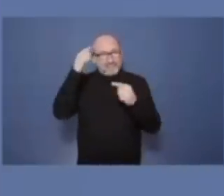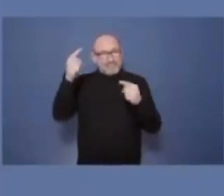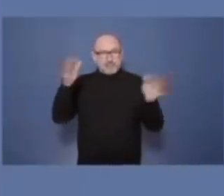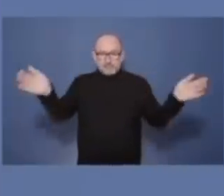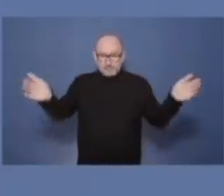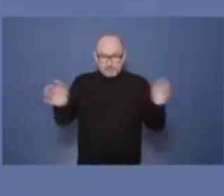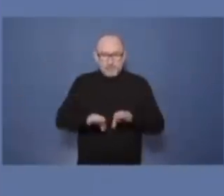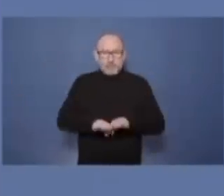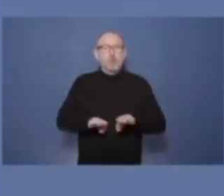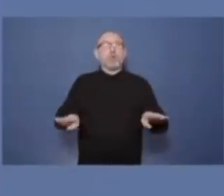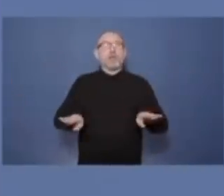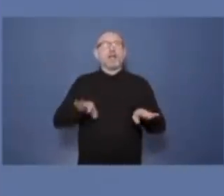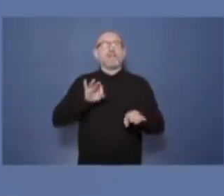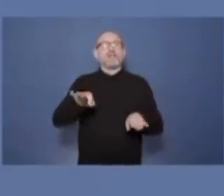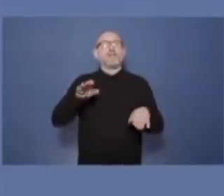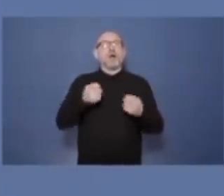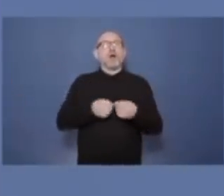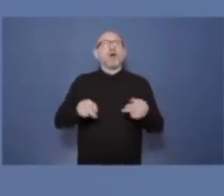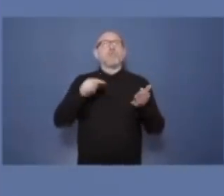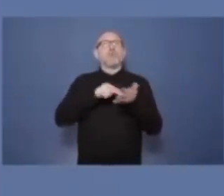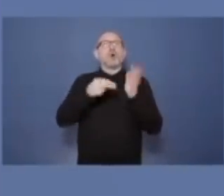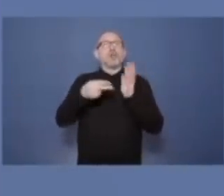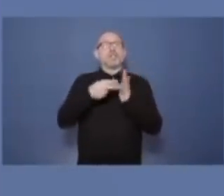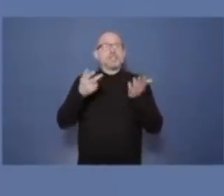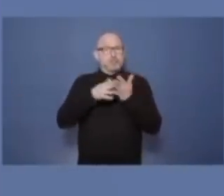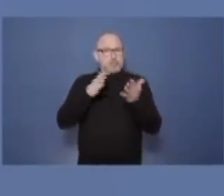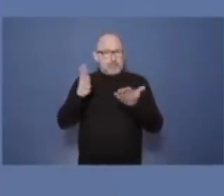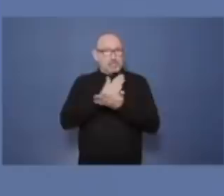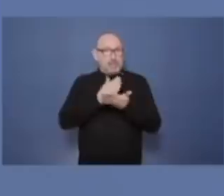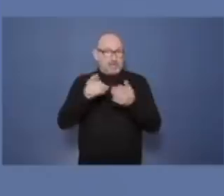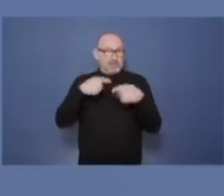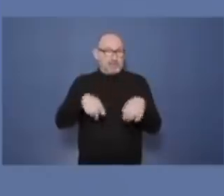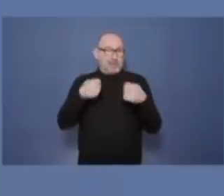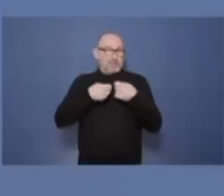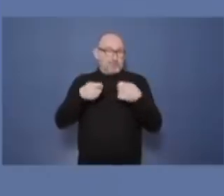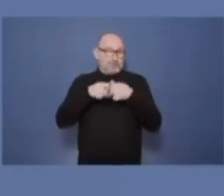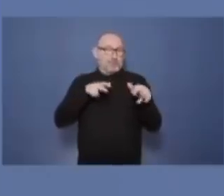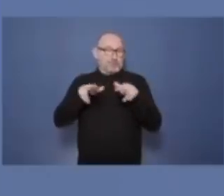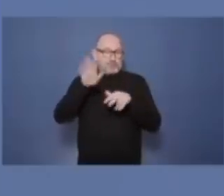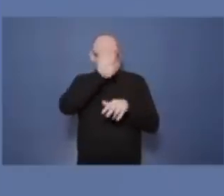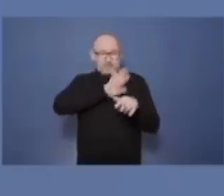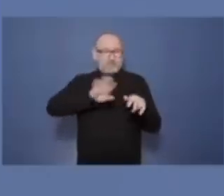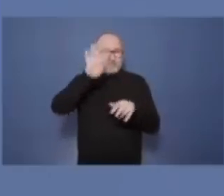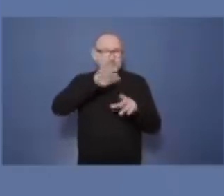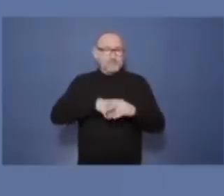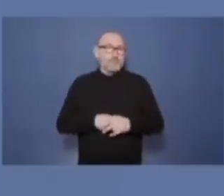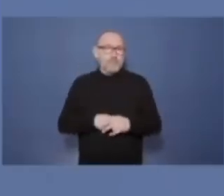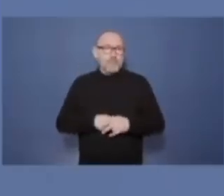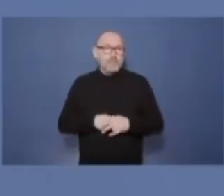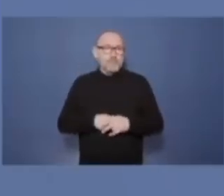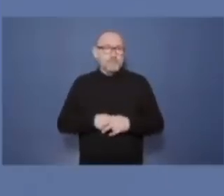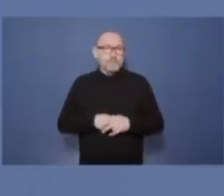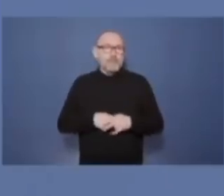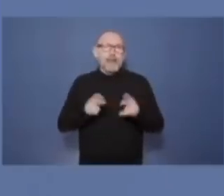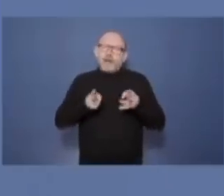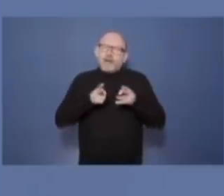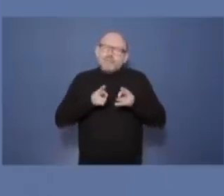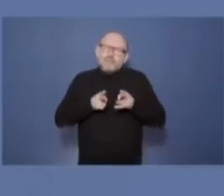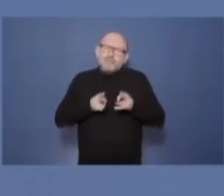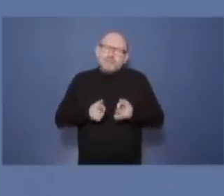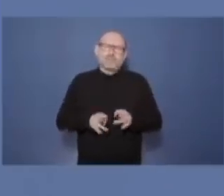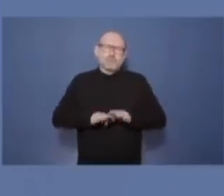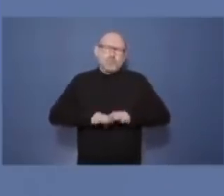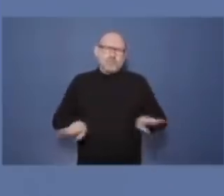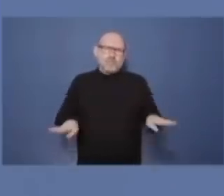die Entscheidungen, die die Bundesregierung dann trifft. Aber vielleicht kann ich auch diese Gelegenheit nutzen, nochmal ganz grundsätzlich zu sagen, wie die